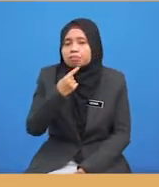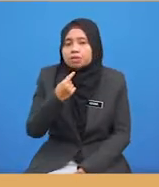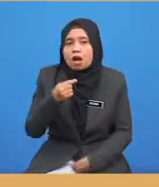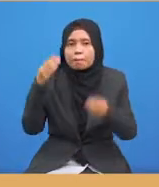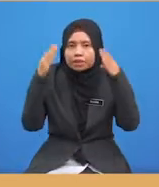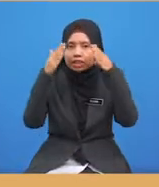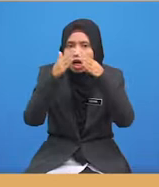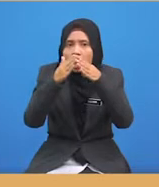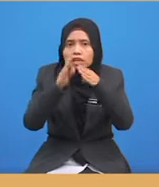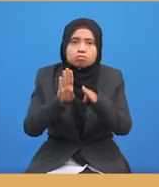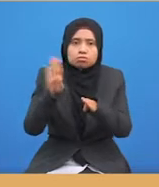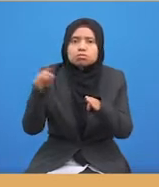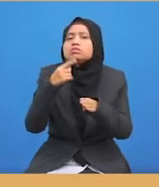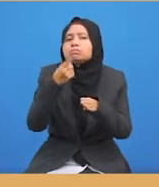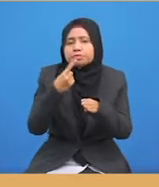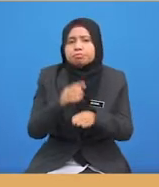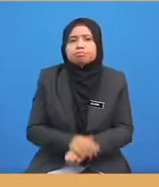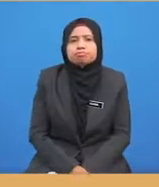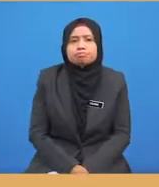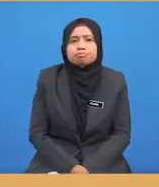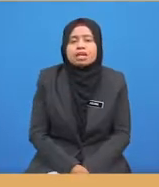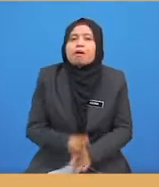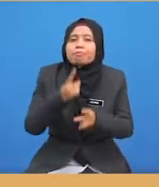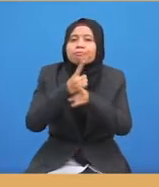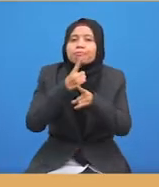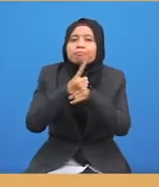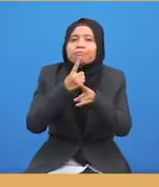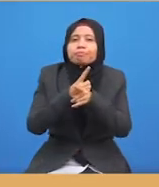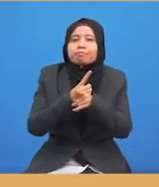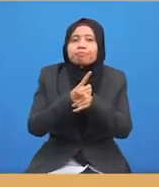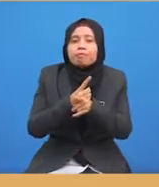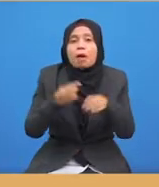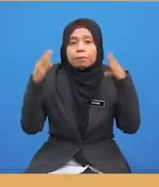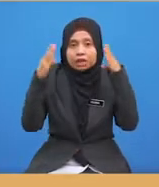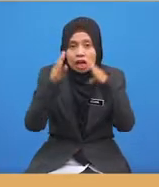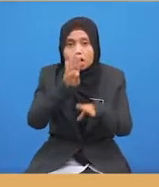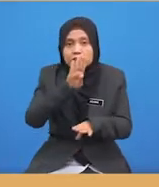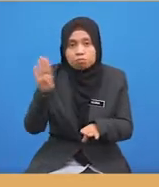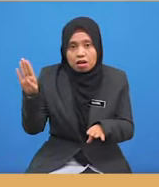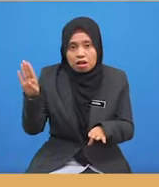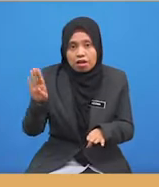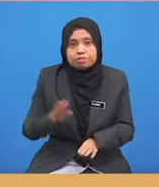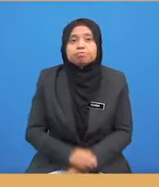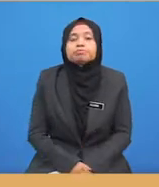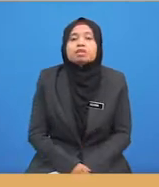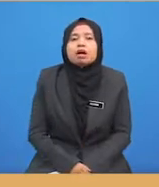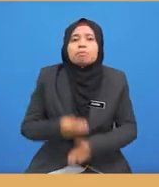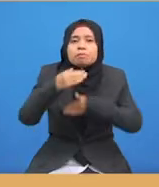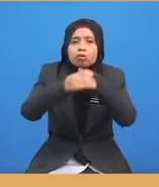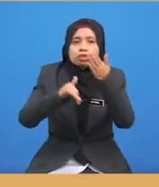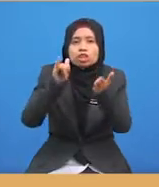ke rohaniah, murid-murid? Tepat sekali. Hebat, murid-murid. Pembangunan